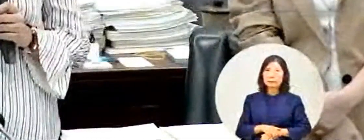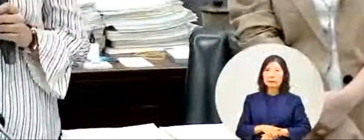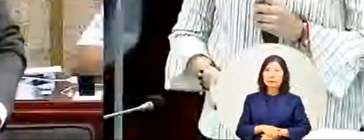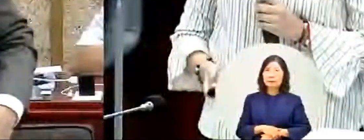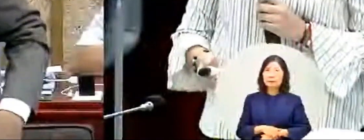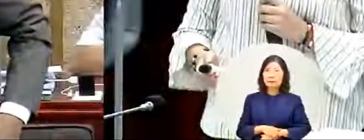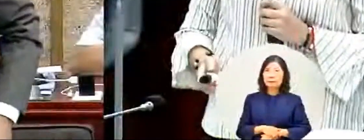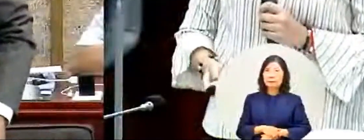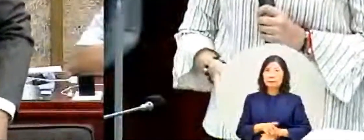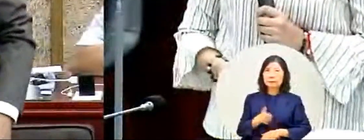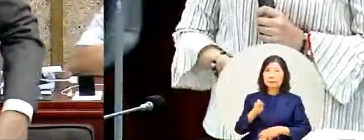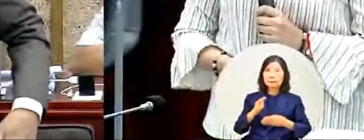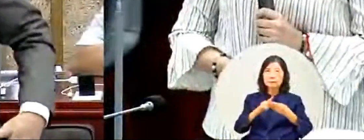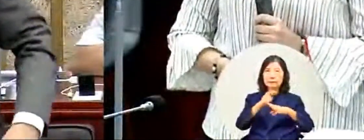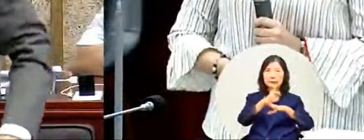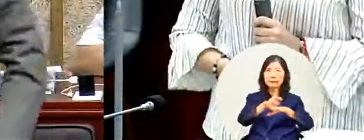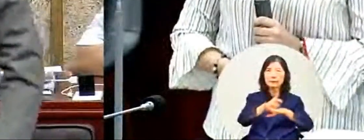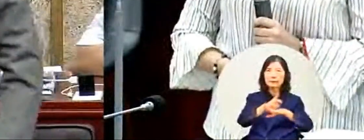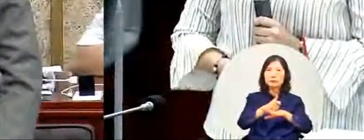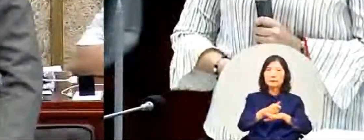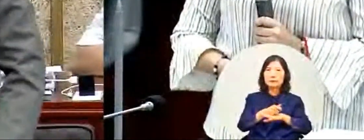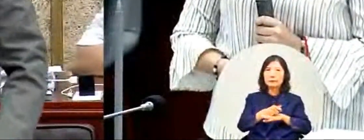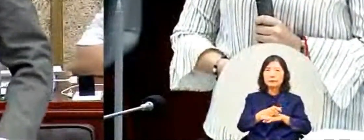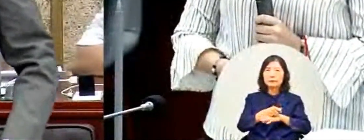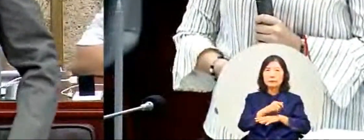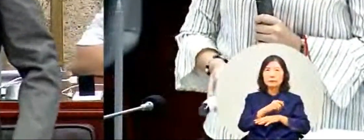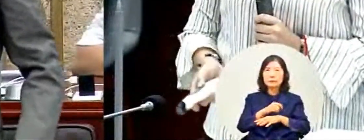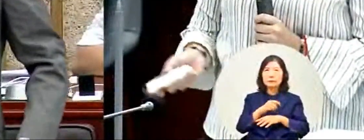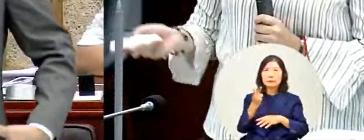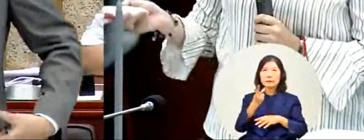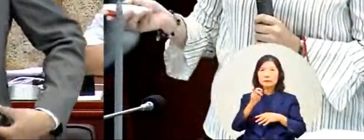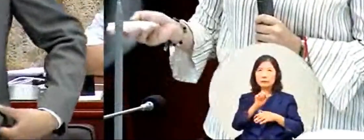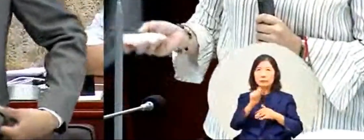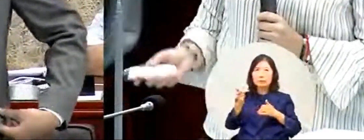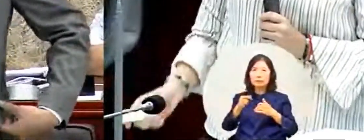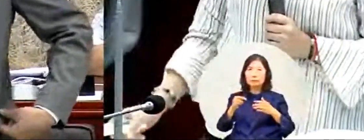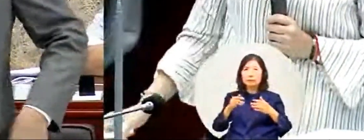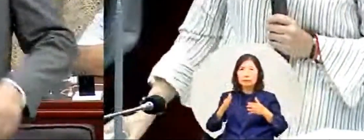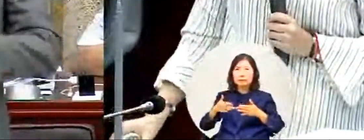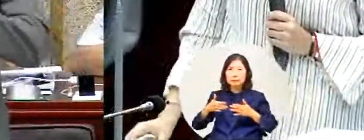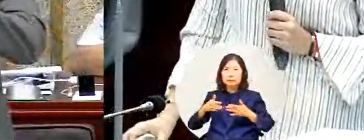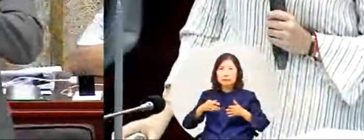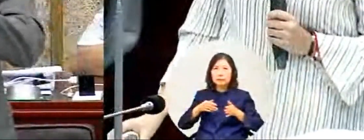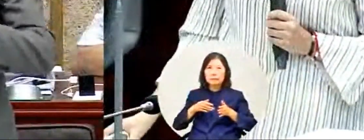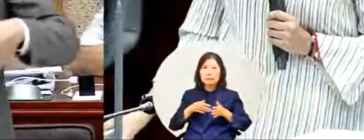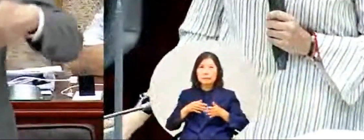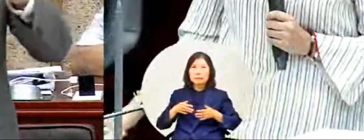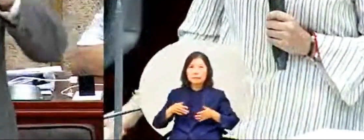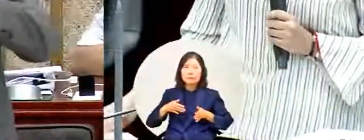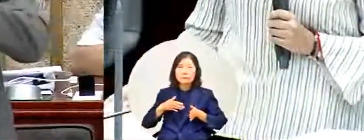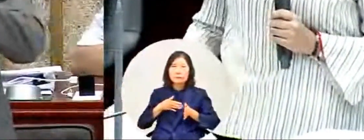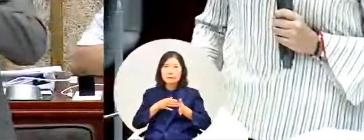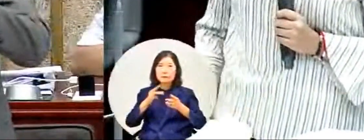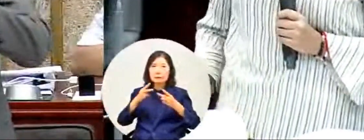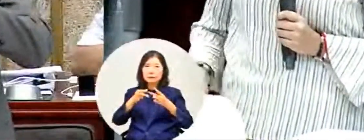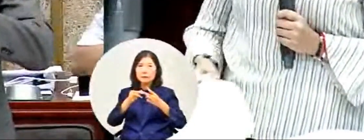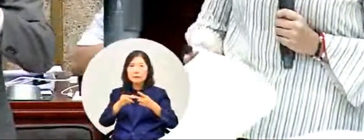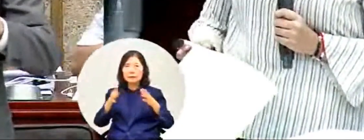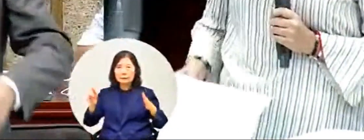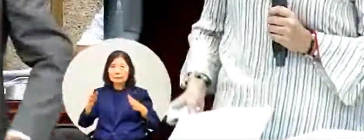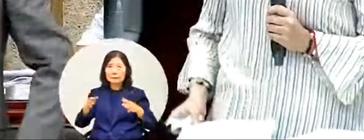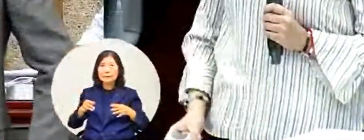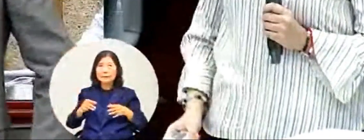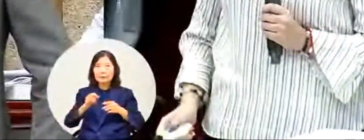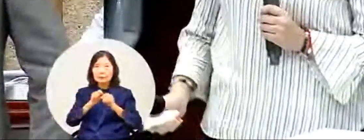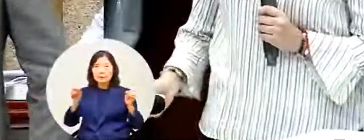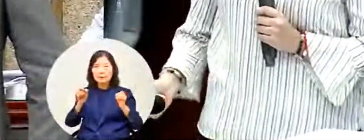啊，那感谢主席，感谢两位议员啊，对于这个轻轨二阶沉寂已久的案子又把它掀出来哈。那原